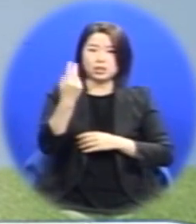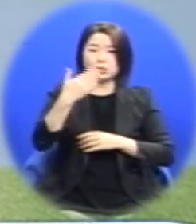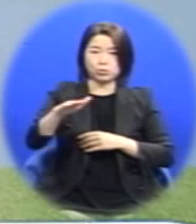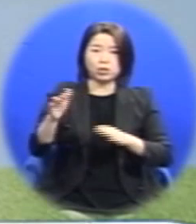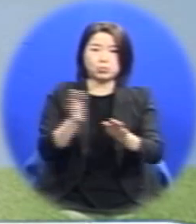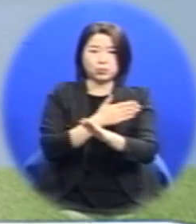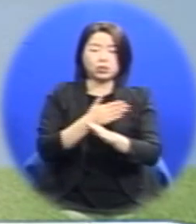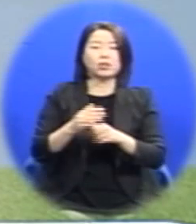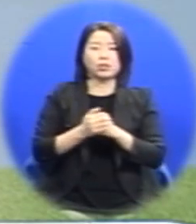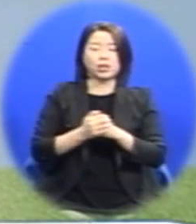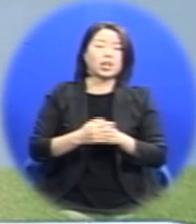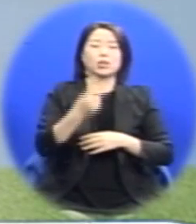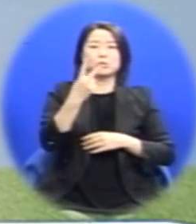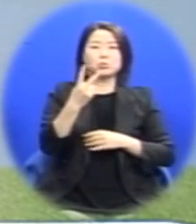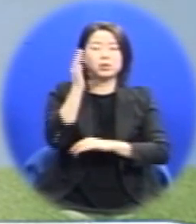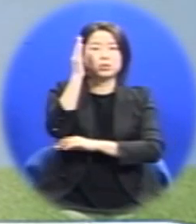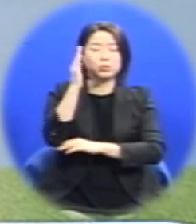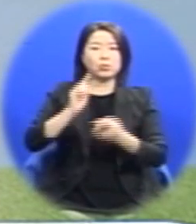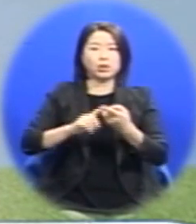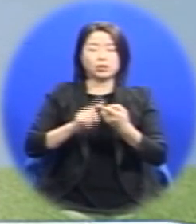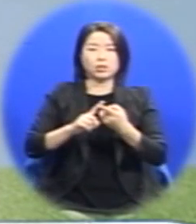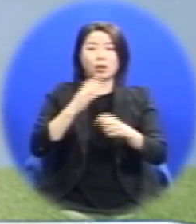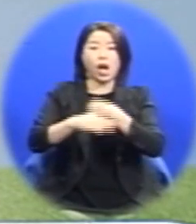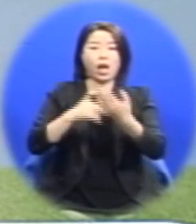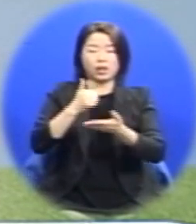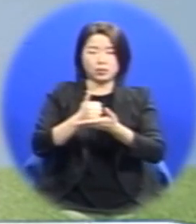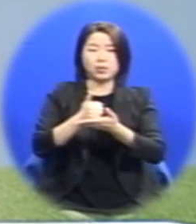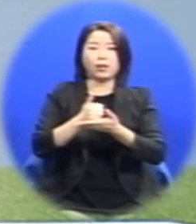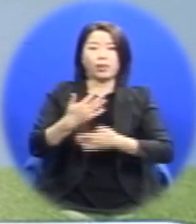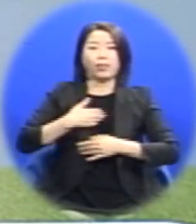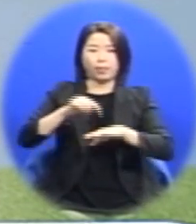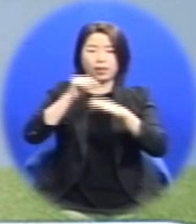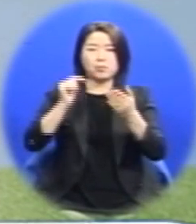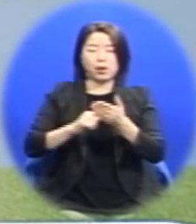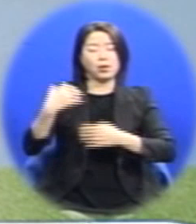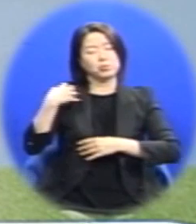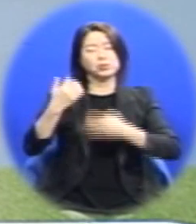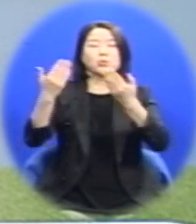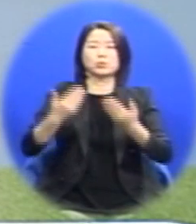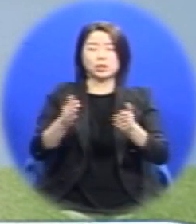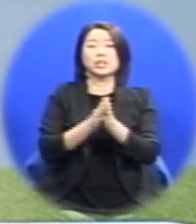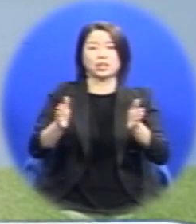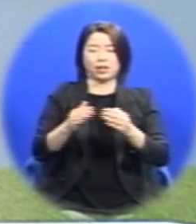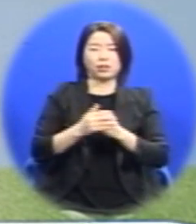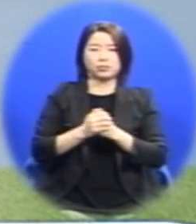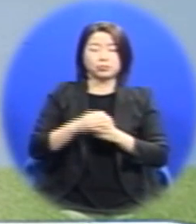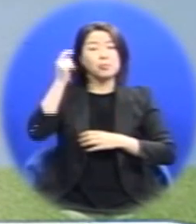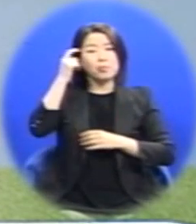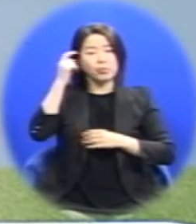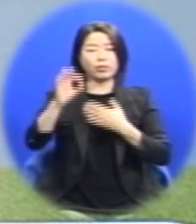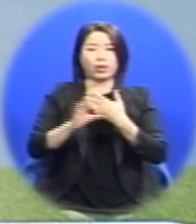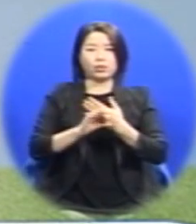2009년부터 두 번 이렇게 설교하는 것에 대해서 하나님이 제 마음에 부담을 주시기 시작했어요.